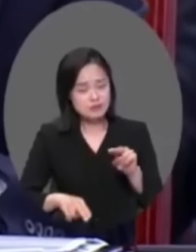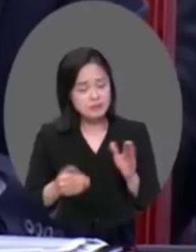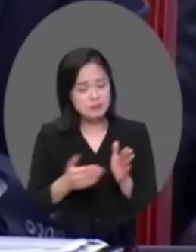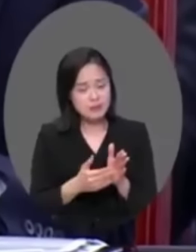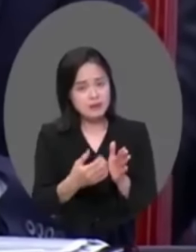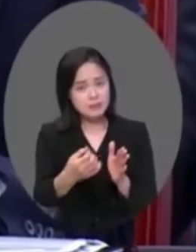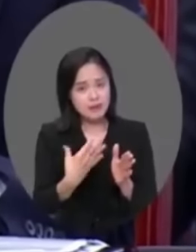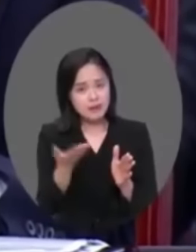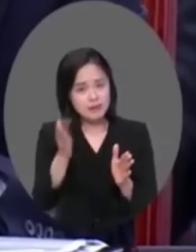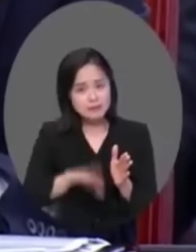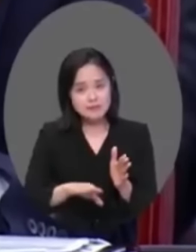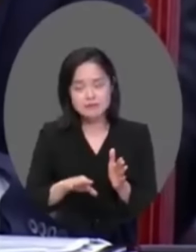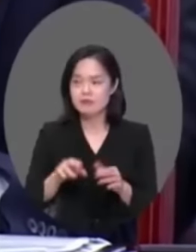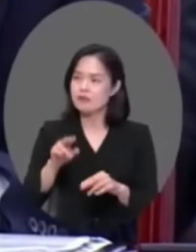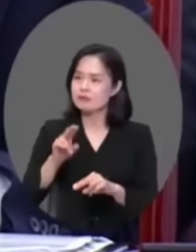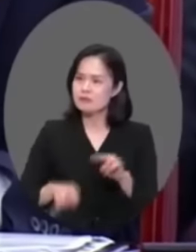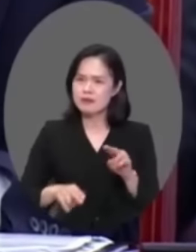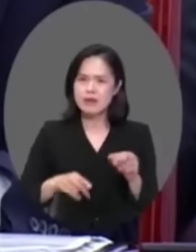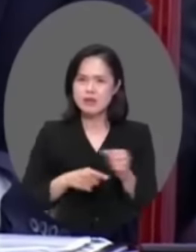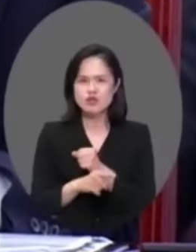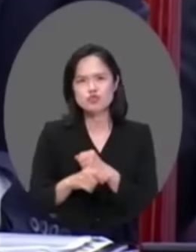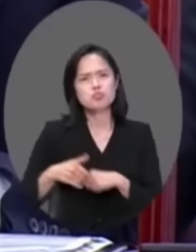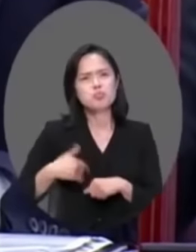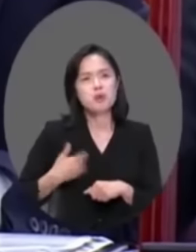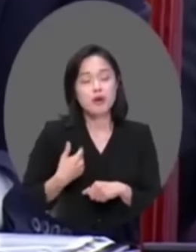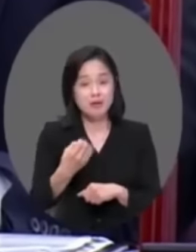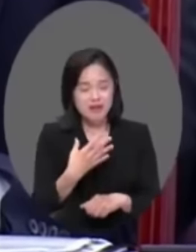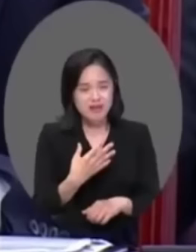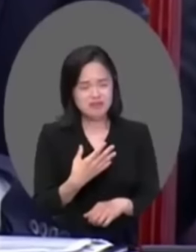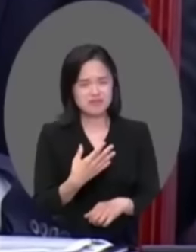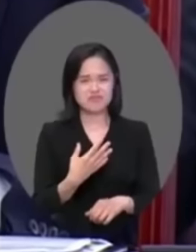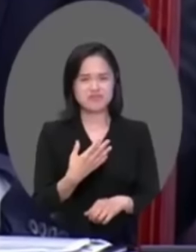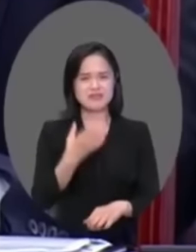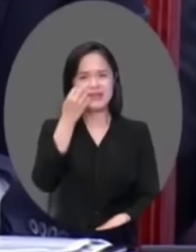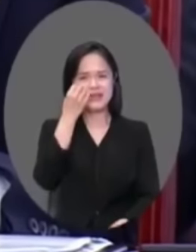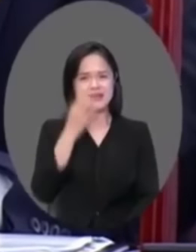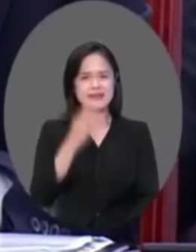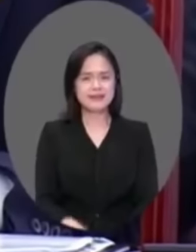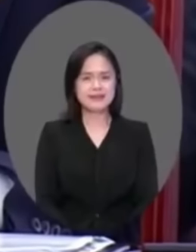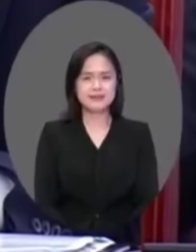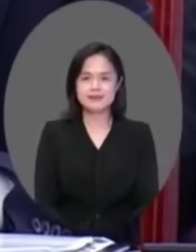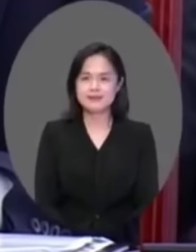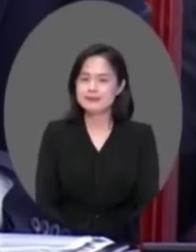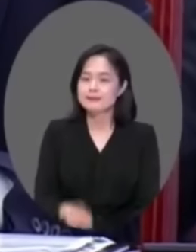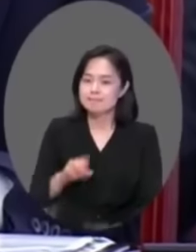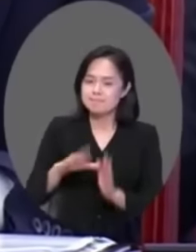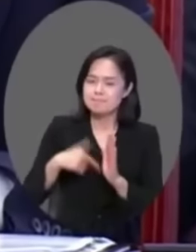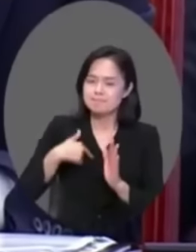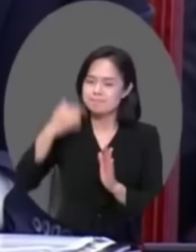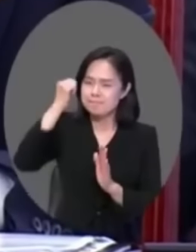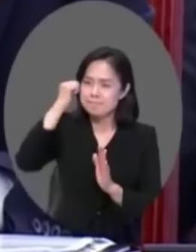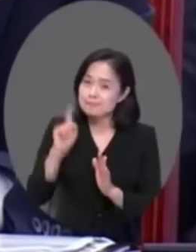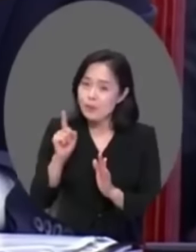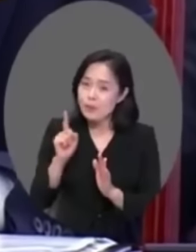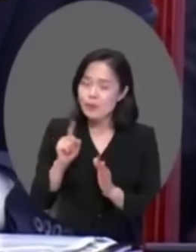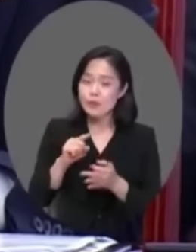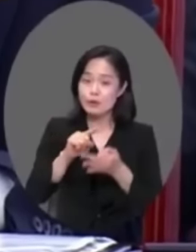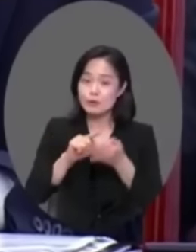그때 당시에 제가 사퇴한 이유는요 윤성열 대통령 예비 후보 윤성열 대통령 예비